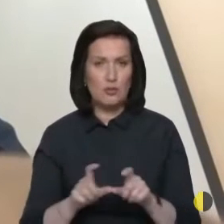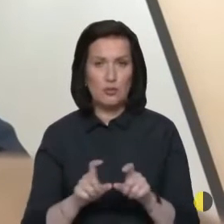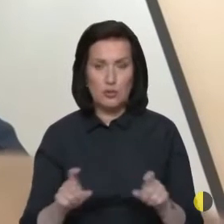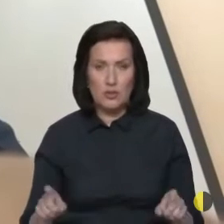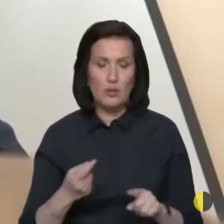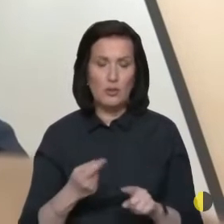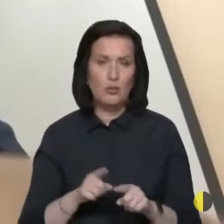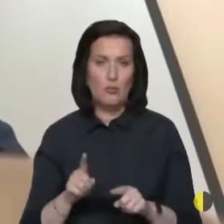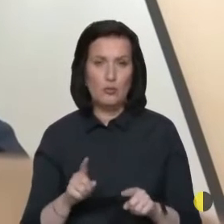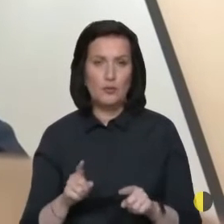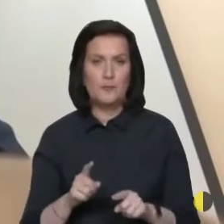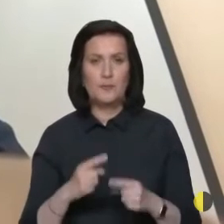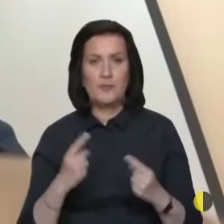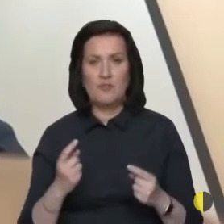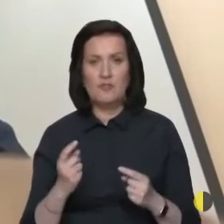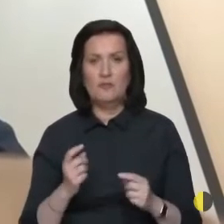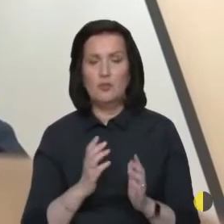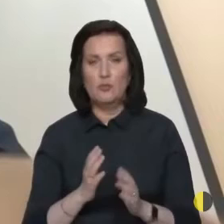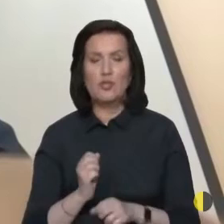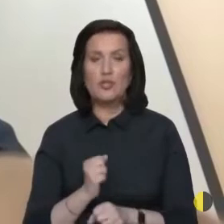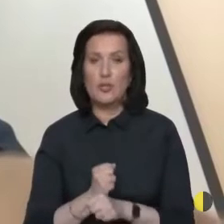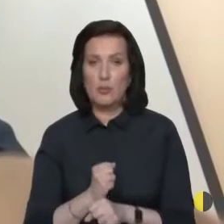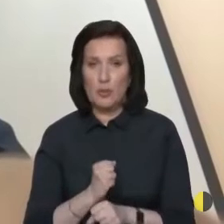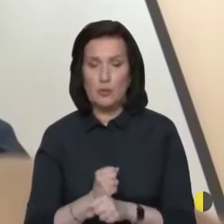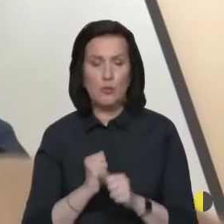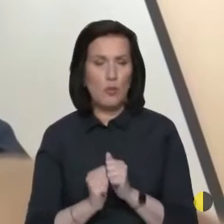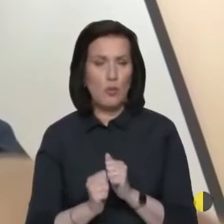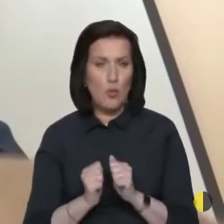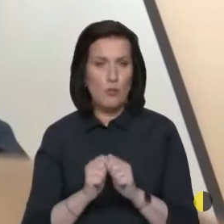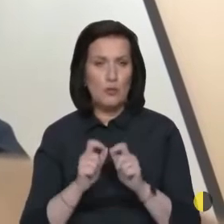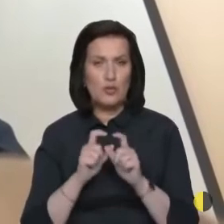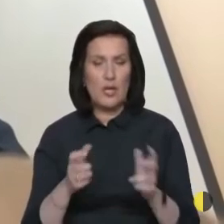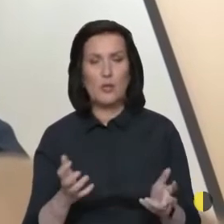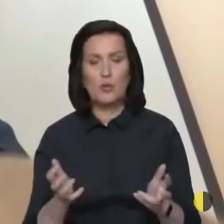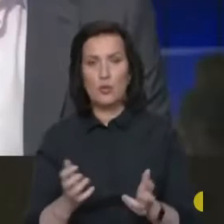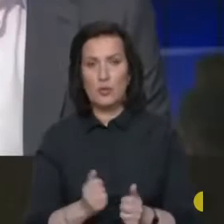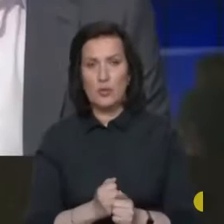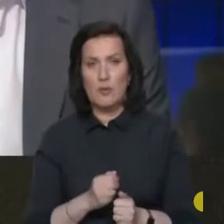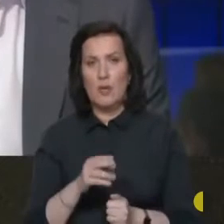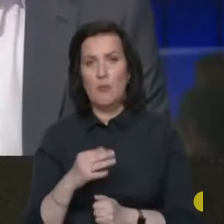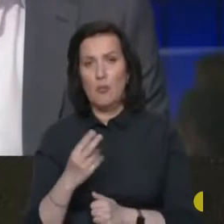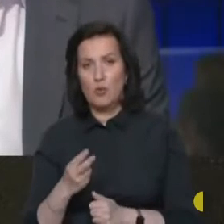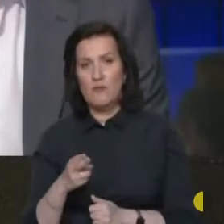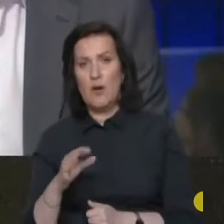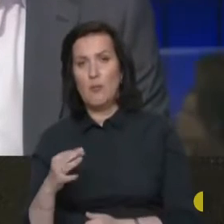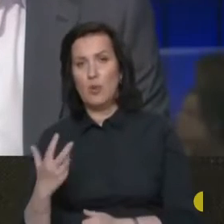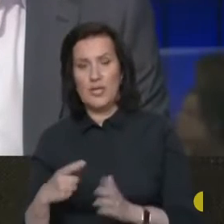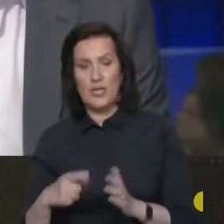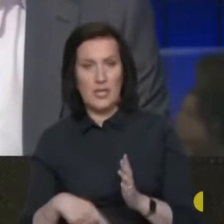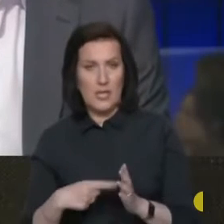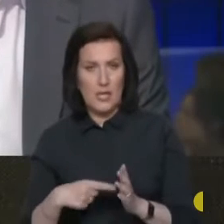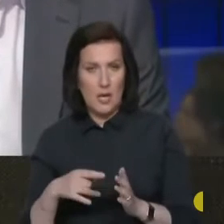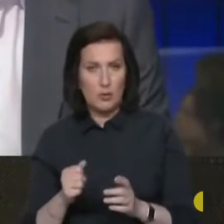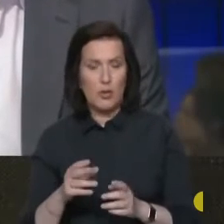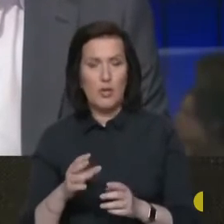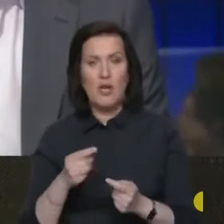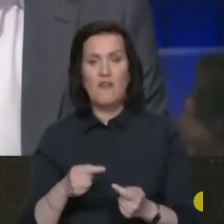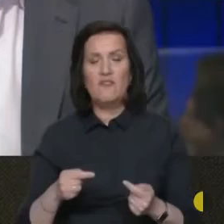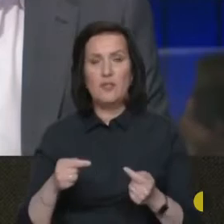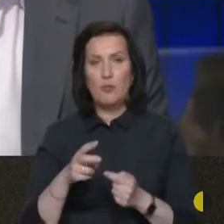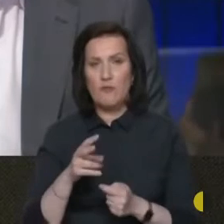що в звичному режимі вони працюють. Тому кожен заклад отримав по 2-3 генератора, також